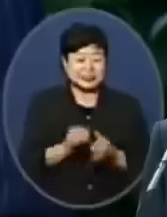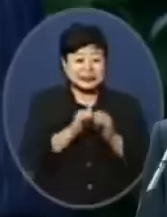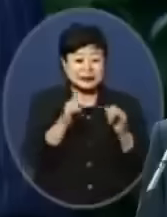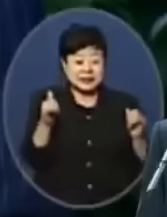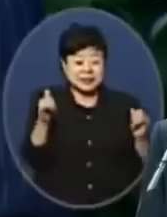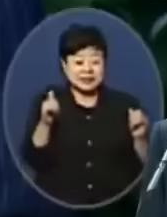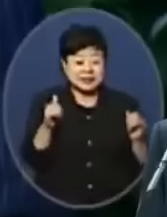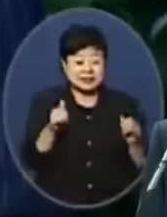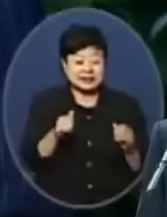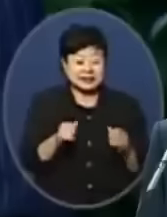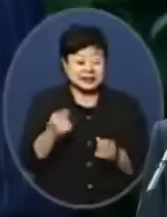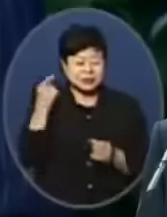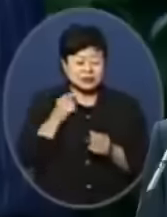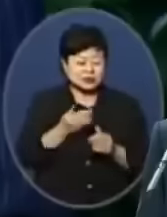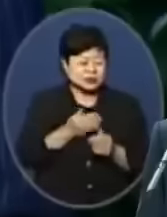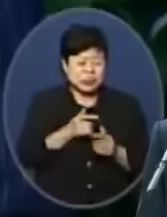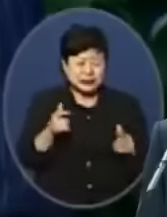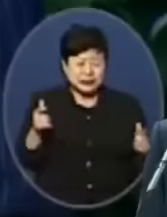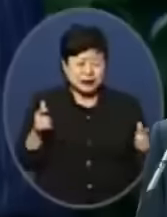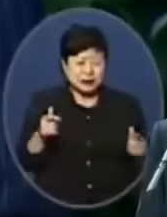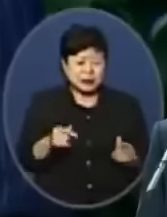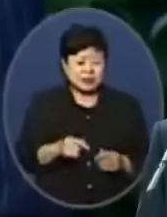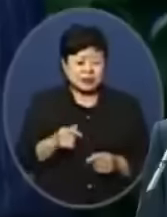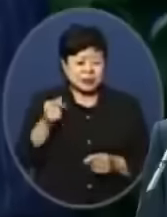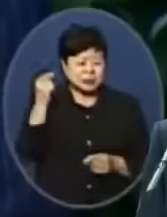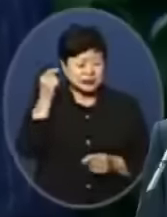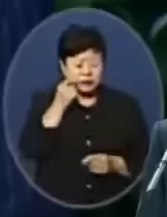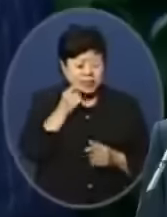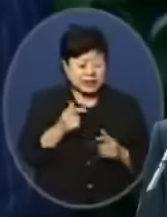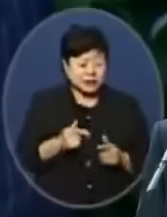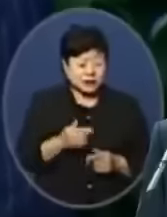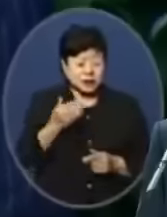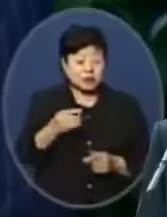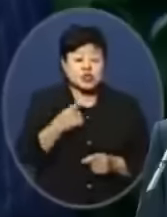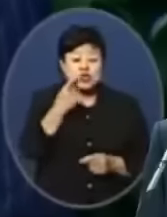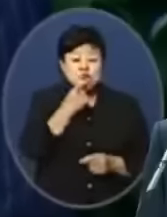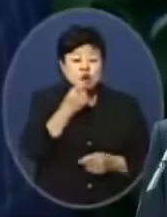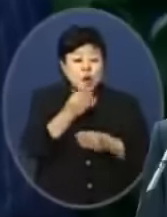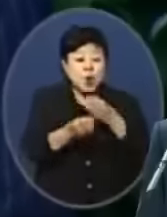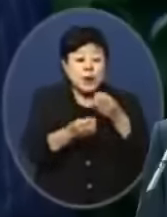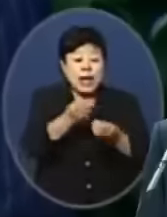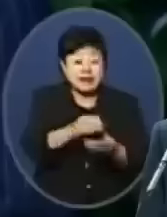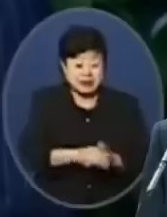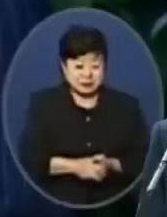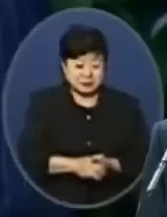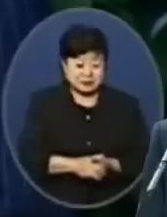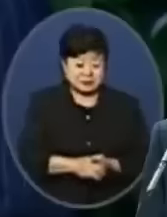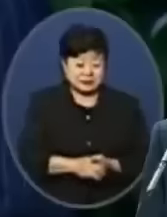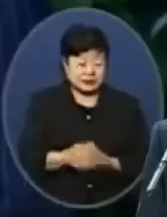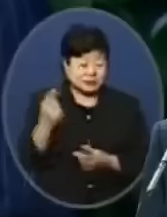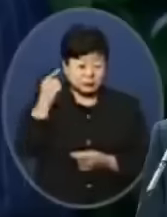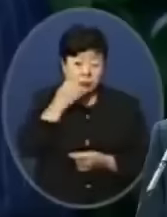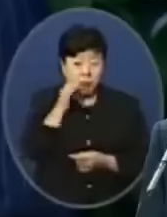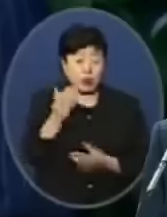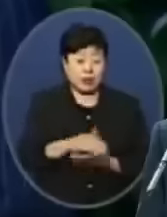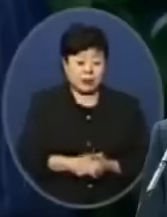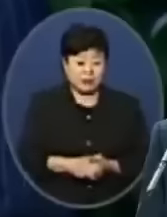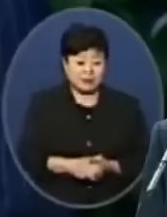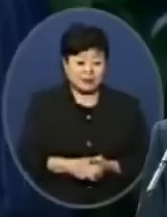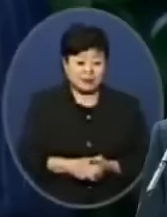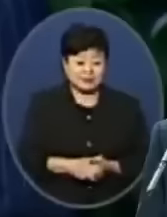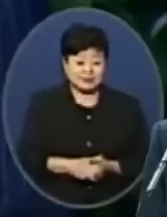사람들이 여러분에게 안 들려준다고 해서 못 듣는다고 생각하지 마십시오. 여러분이 입술로 고백하면 얼마나 들을 수가 있기 때문인